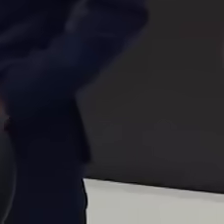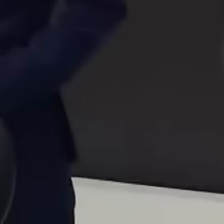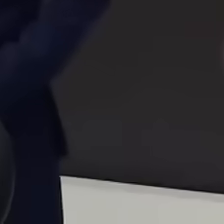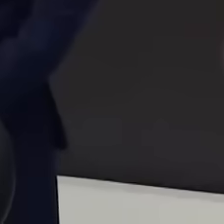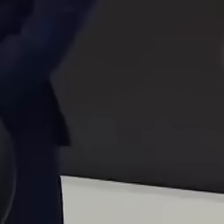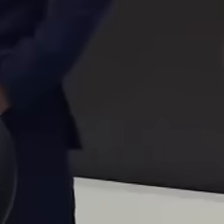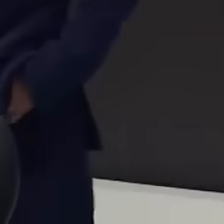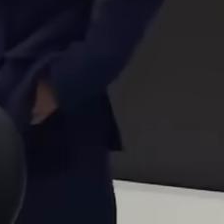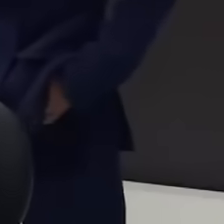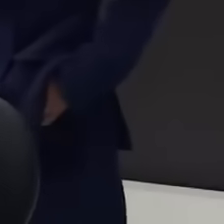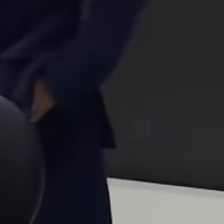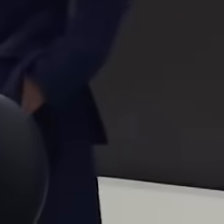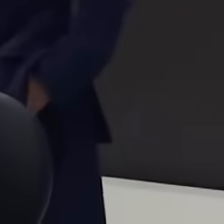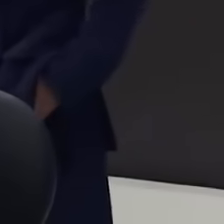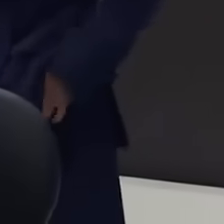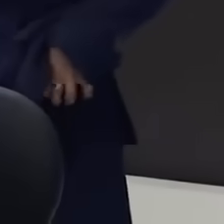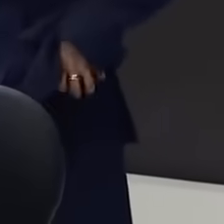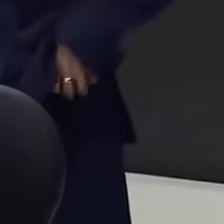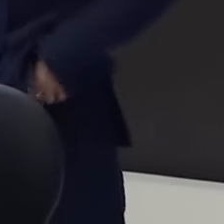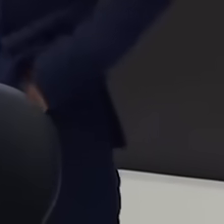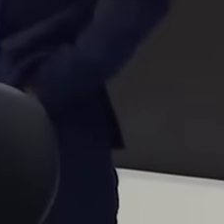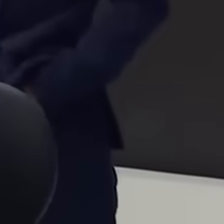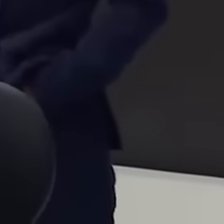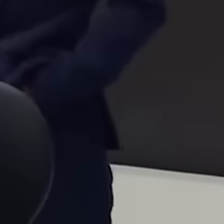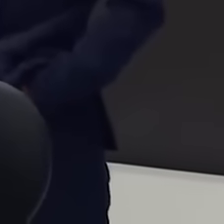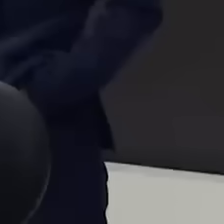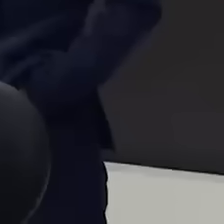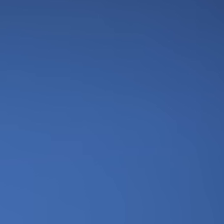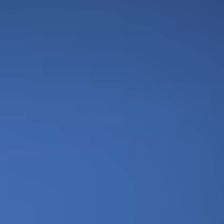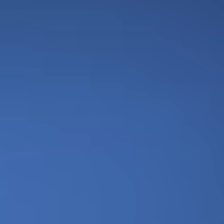맞습니까 한번 제가 화면 밖으로